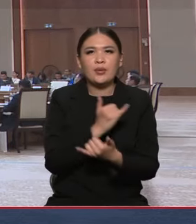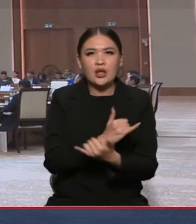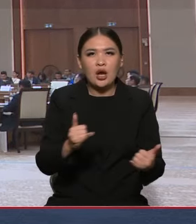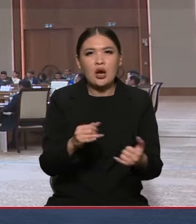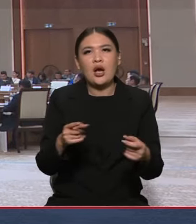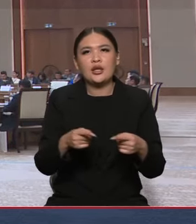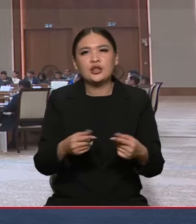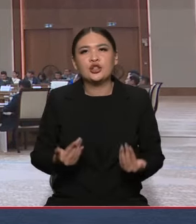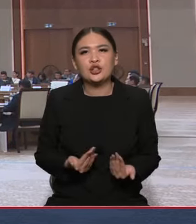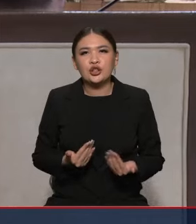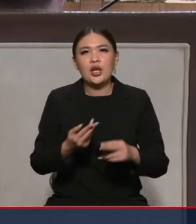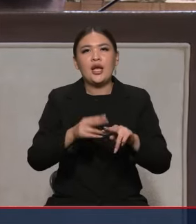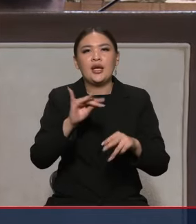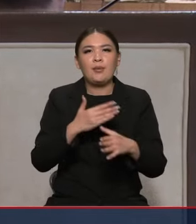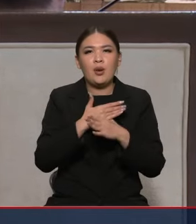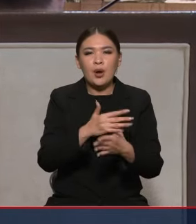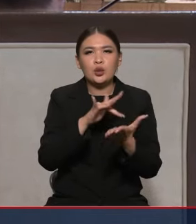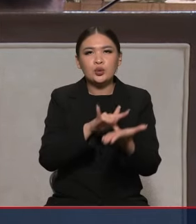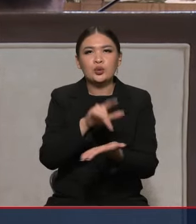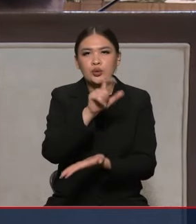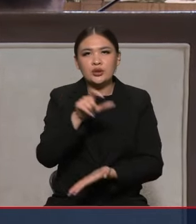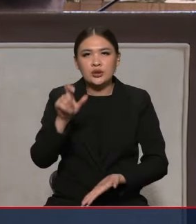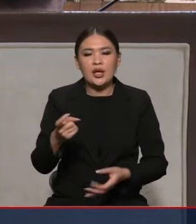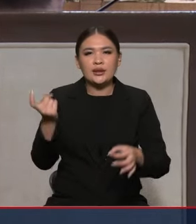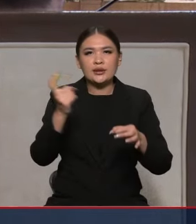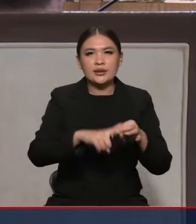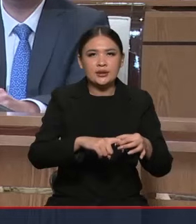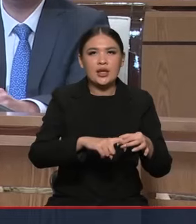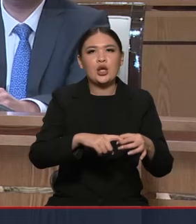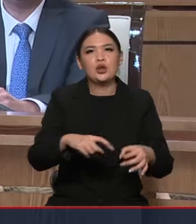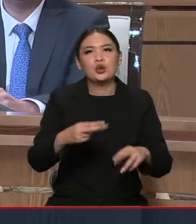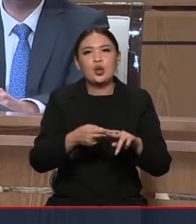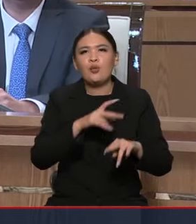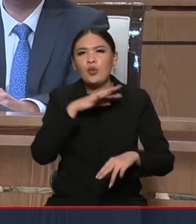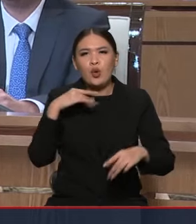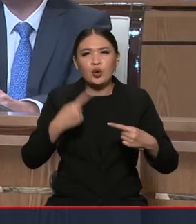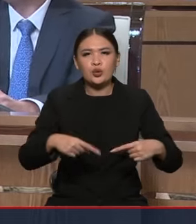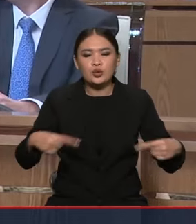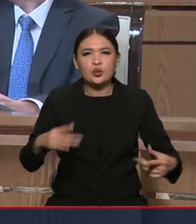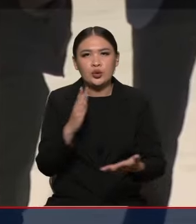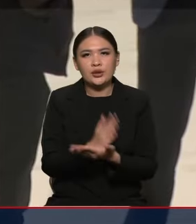аренде жилья, а также помогать туристам регистрироваться в миграционной службе и многое другое.